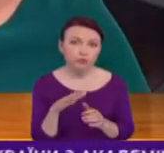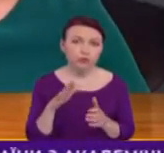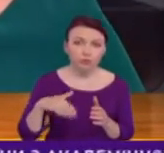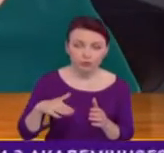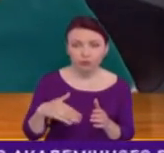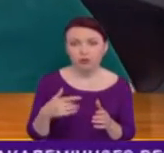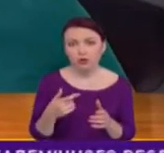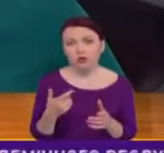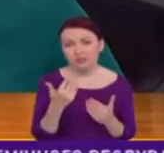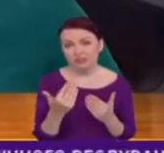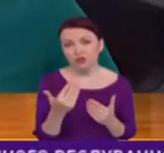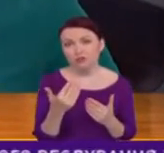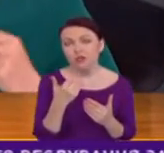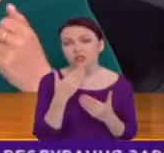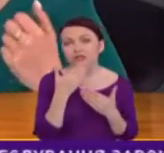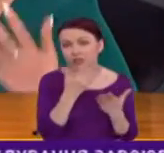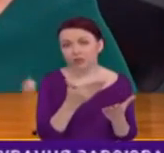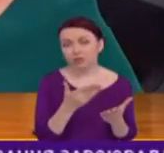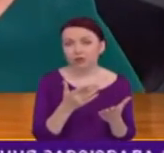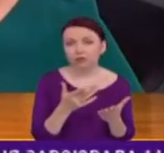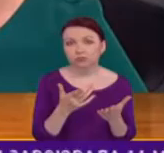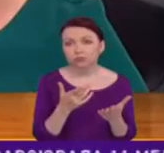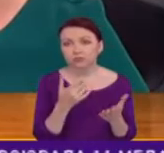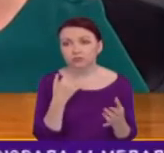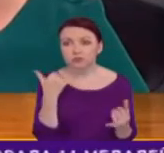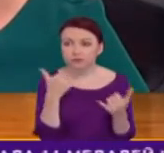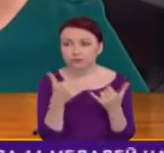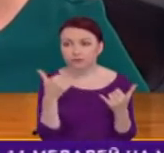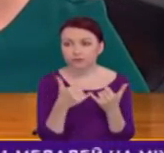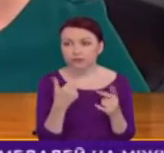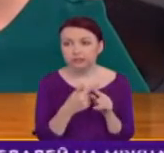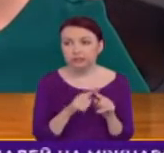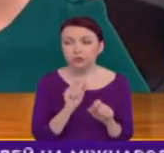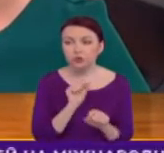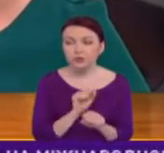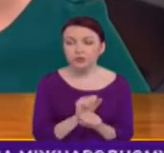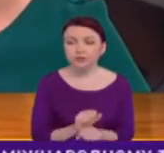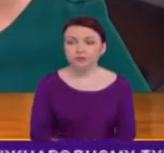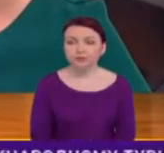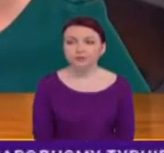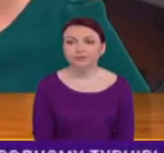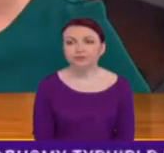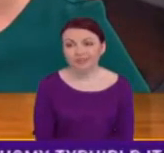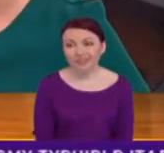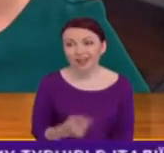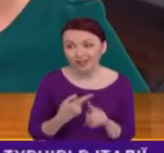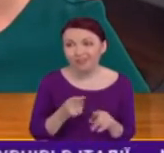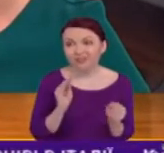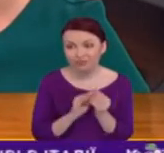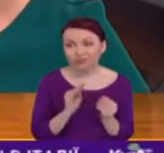потім з вашими зверненнями апелювати одразу з приводу цієї зупинки. Прошу. Це те, що ми з вами проговорювали,